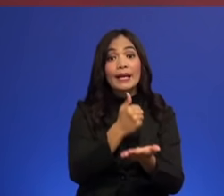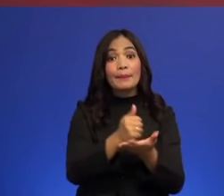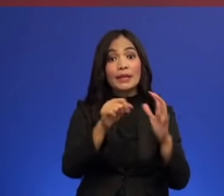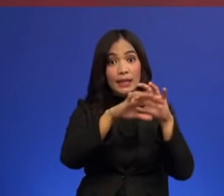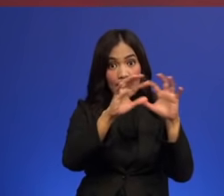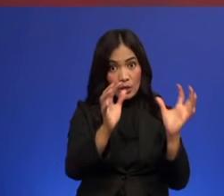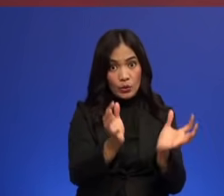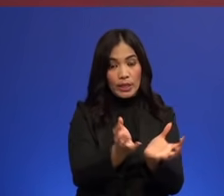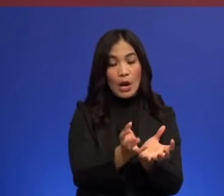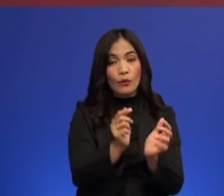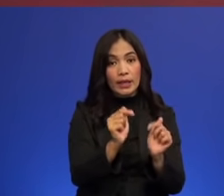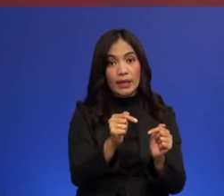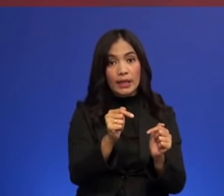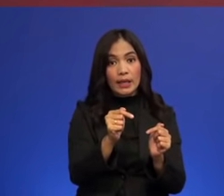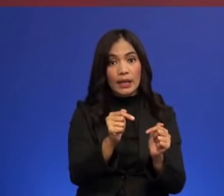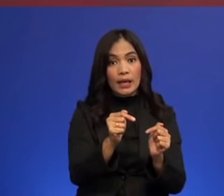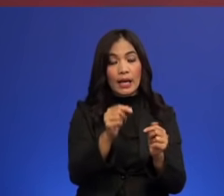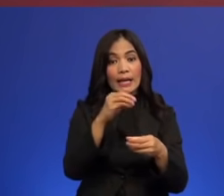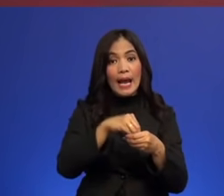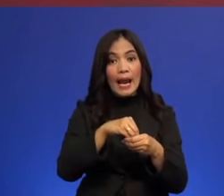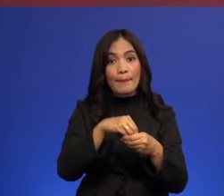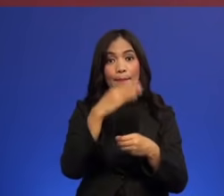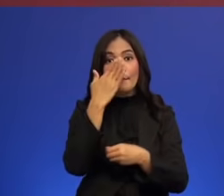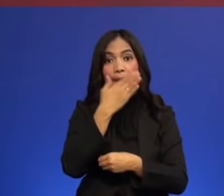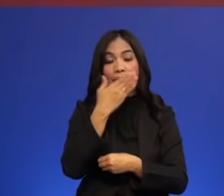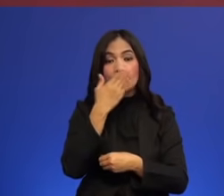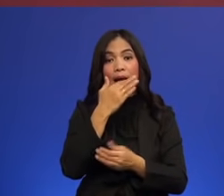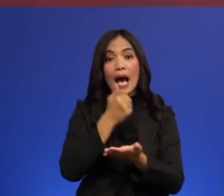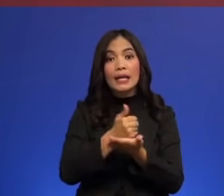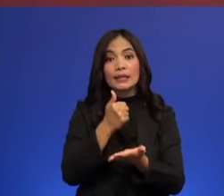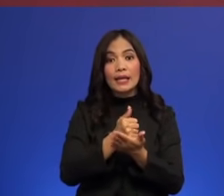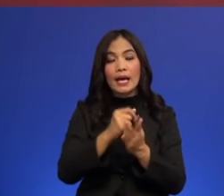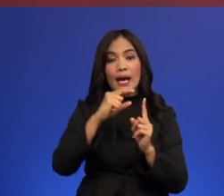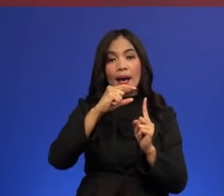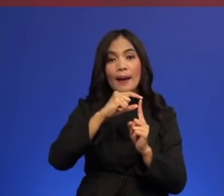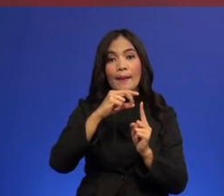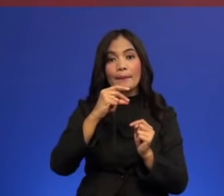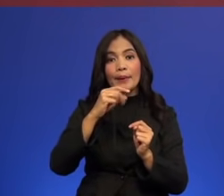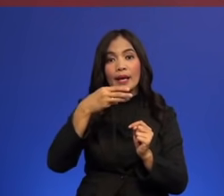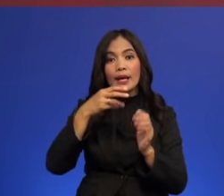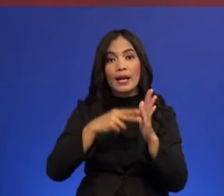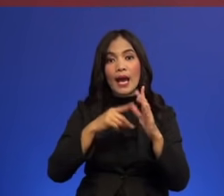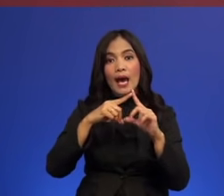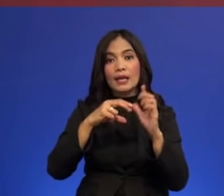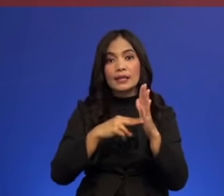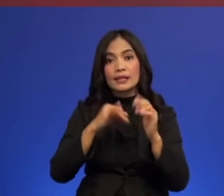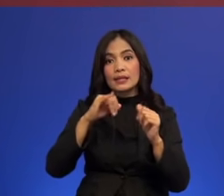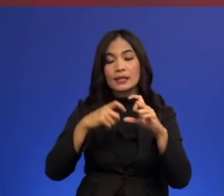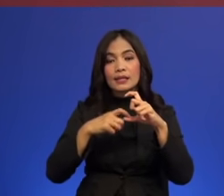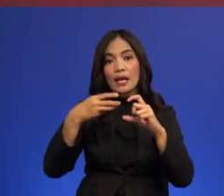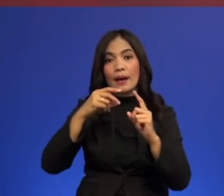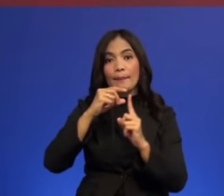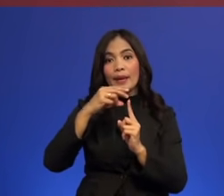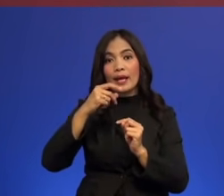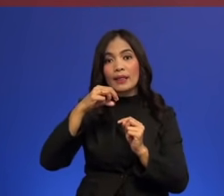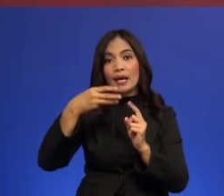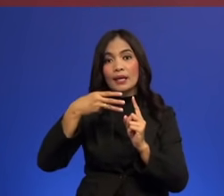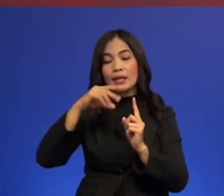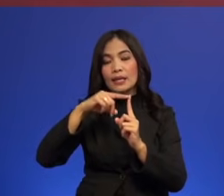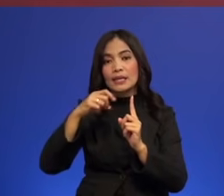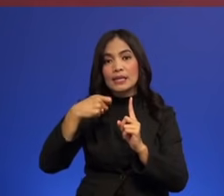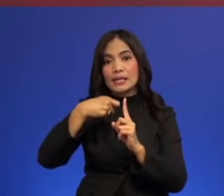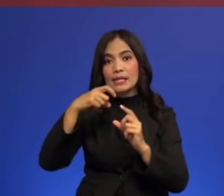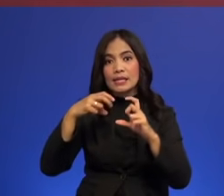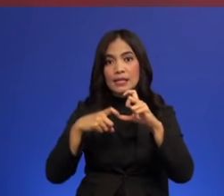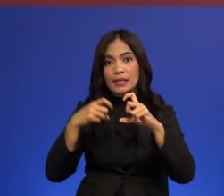kepentingan-kepentingan duniawi ini dalam bahasa aslinya, perimenais biotikais, yang artinya anxieties